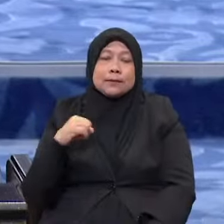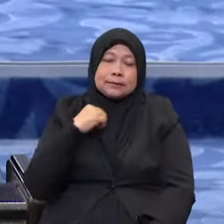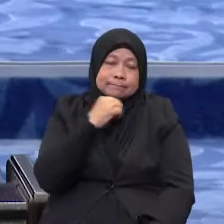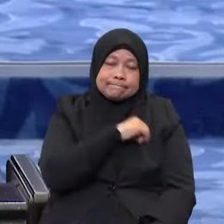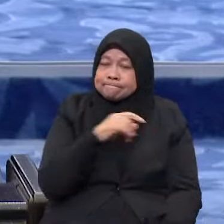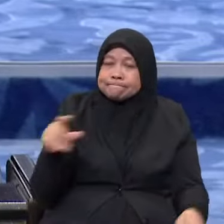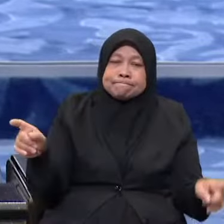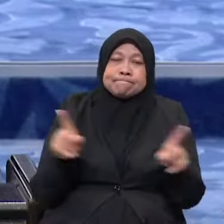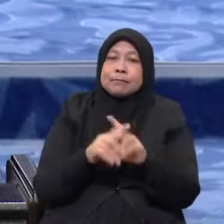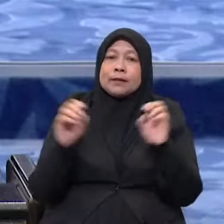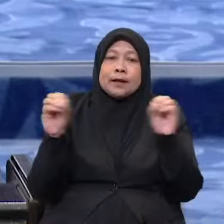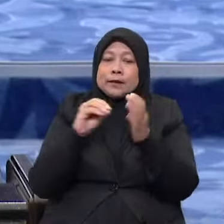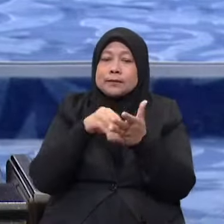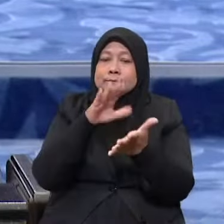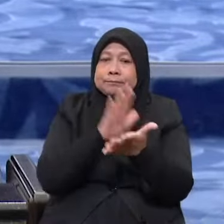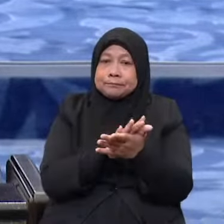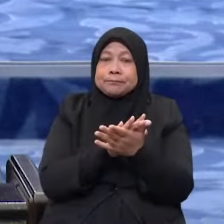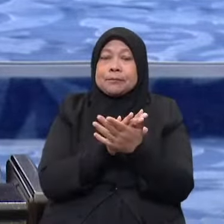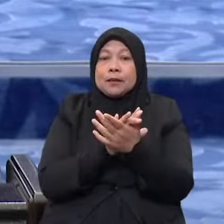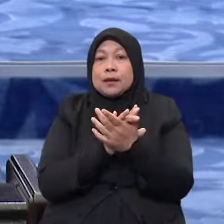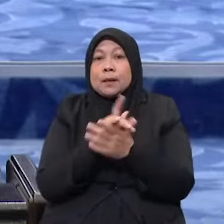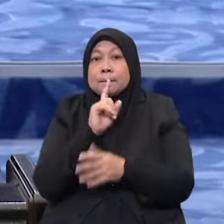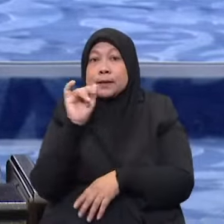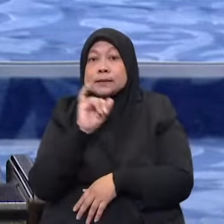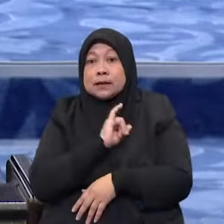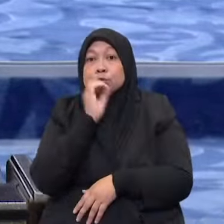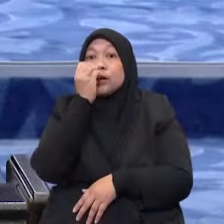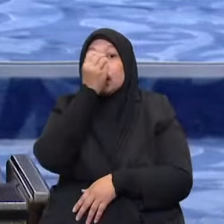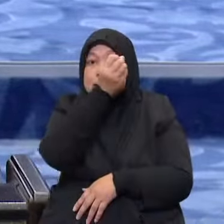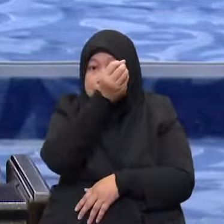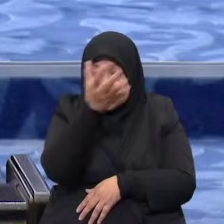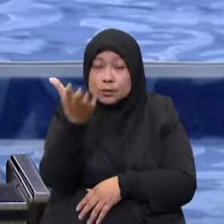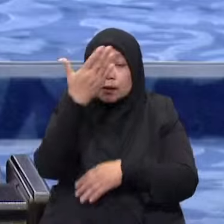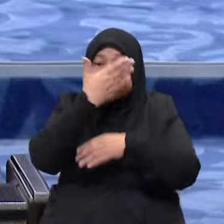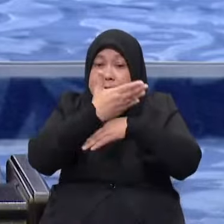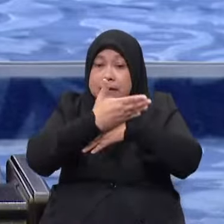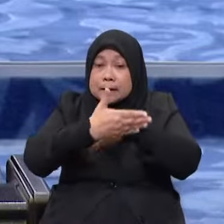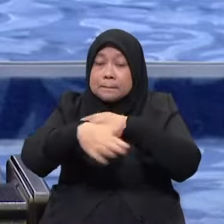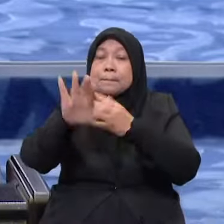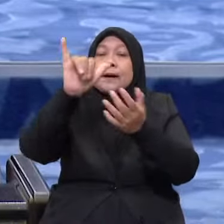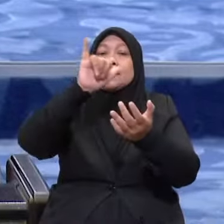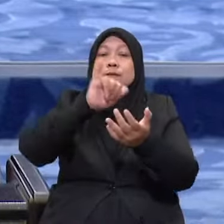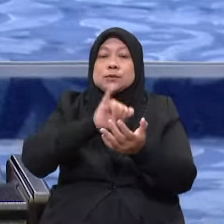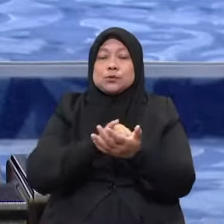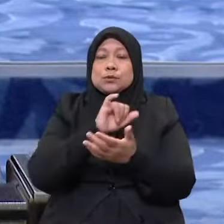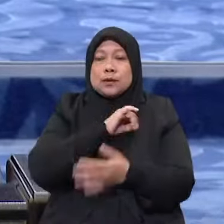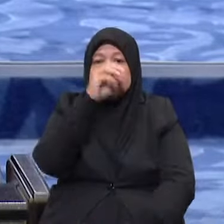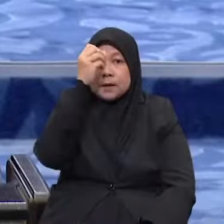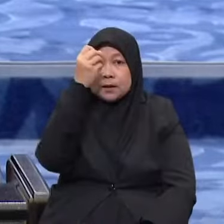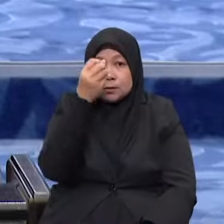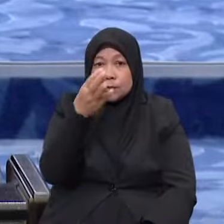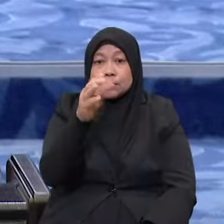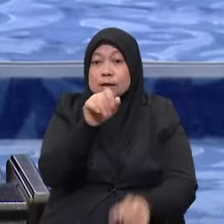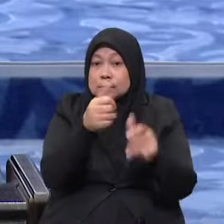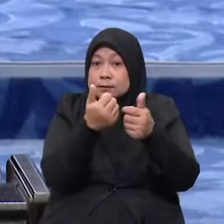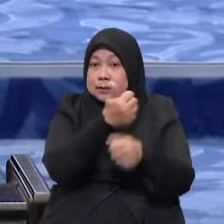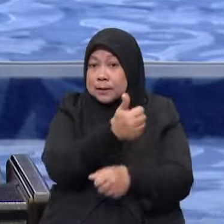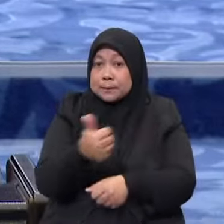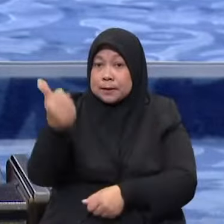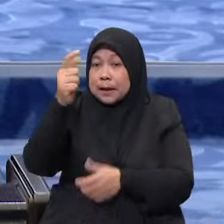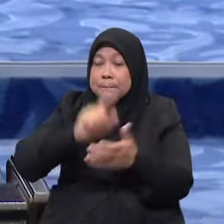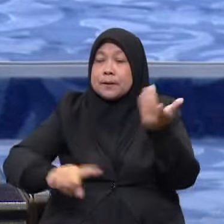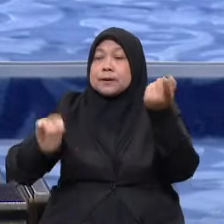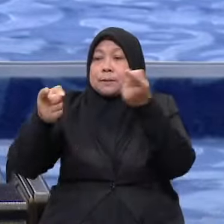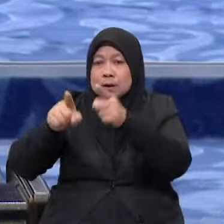Jemaah Menteri. Tetapi dalam kes ini, saya dah maklumkan selepas itu. Saya maklumkan kabinet ini yang